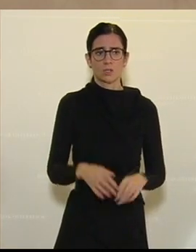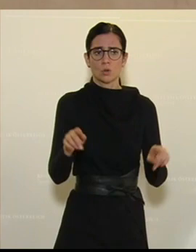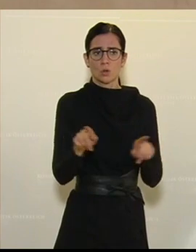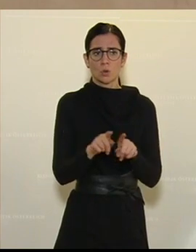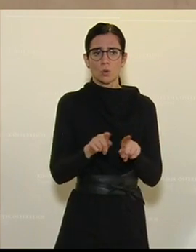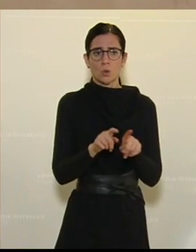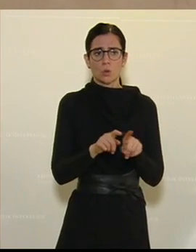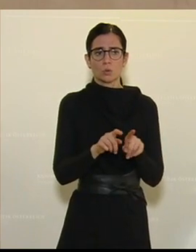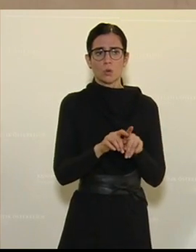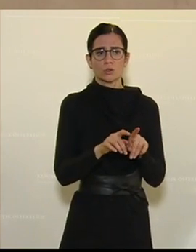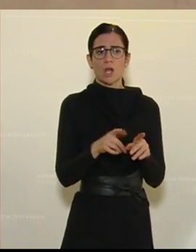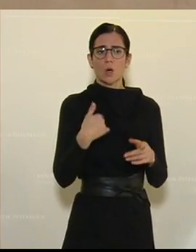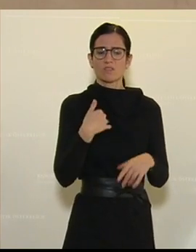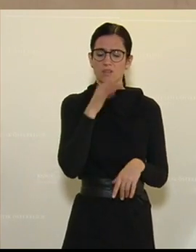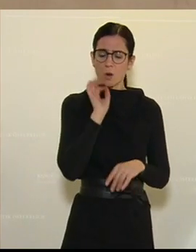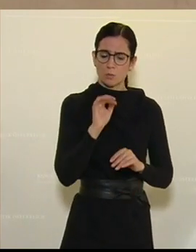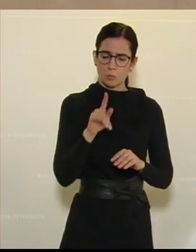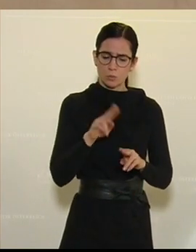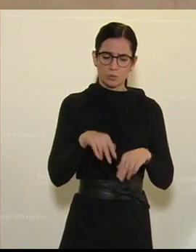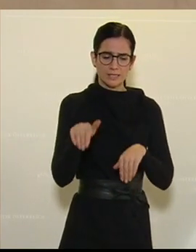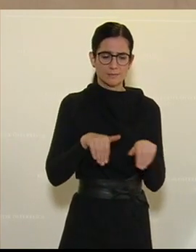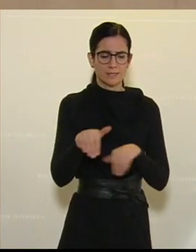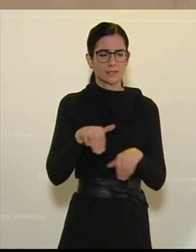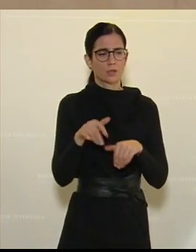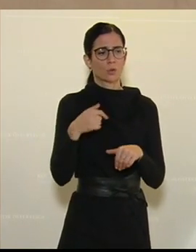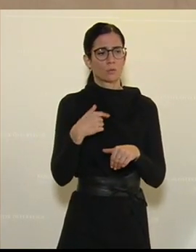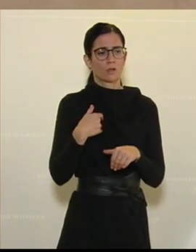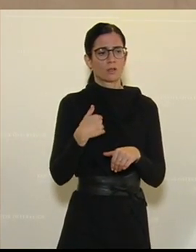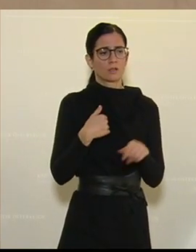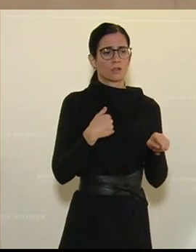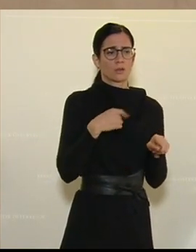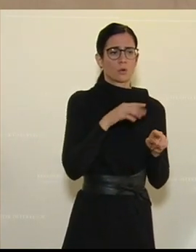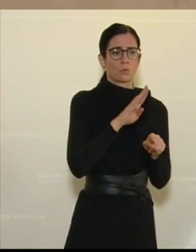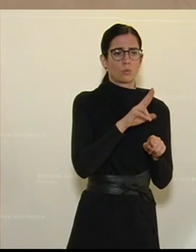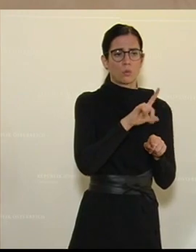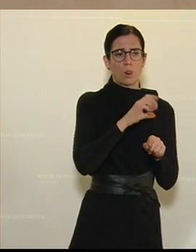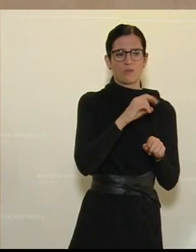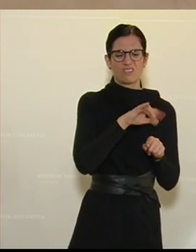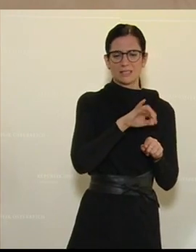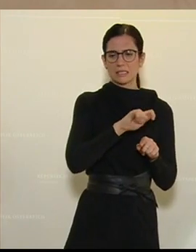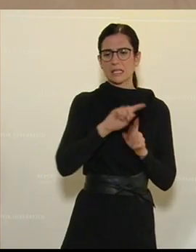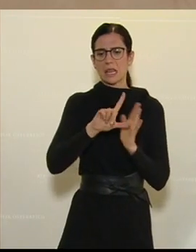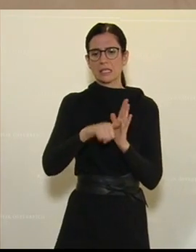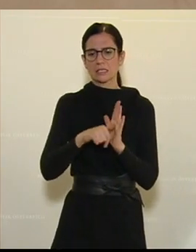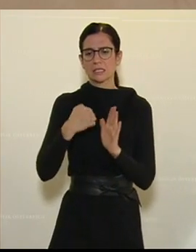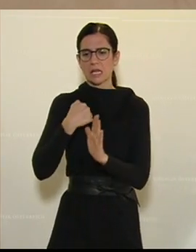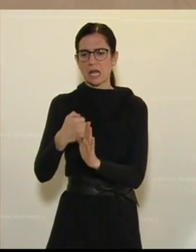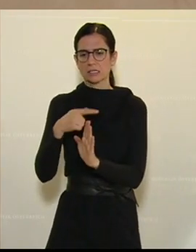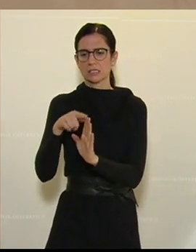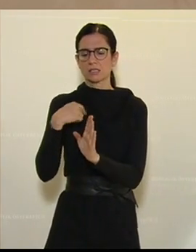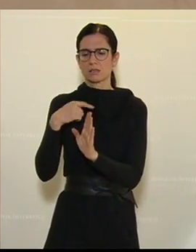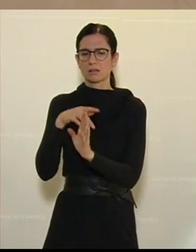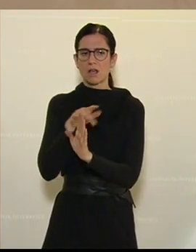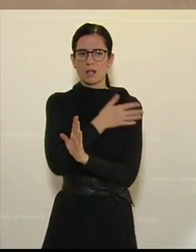Ceterum censeo angewöhnen, Frau Bundesministerin, die Strecke von Wulowitz über Linz und Graz nach Koper